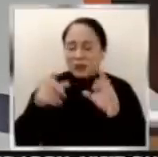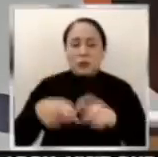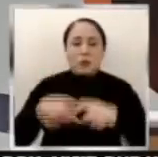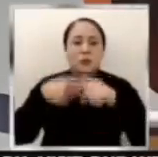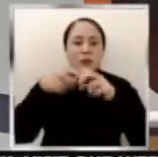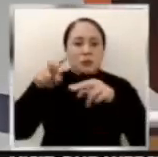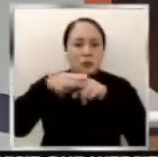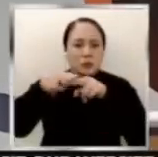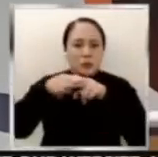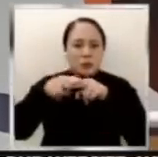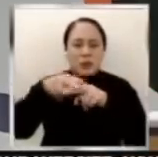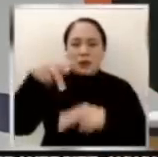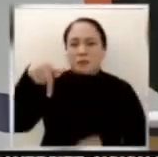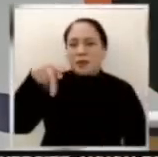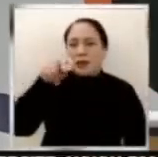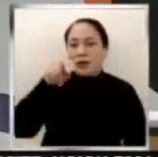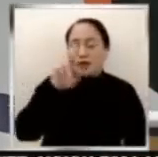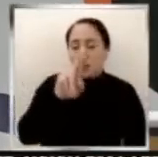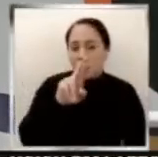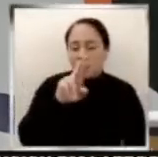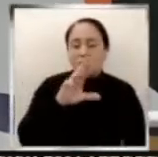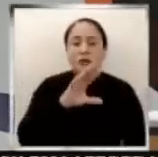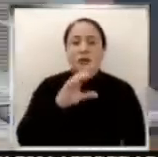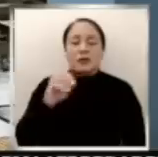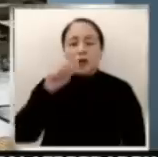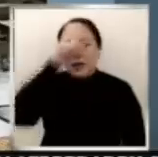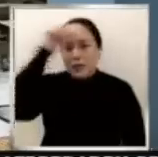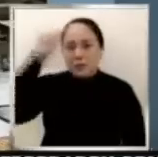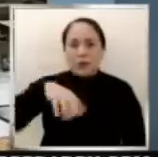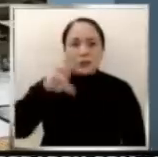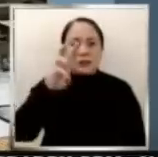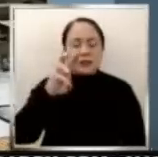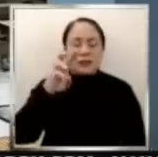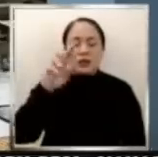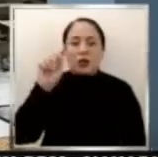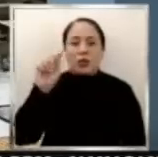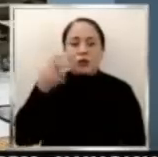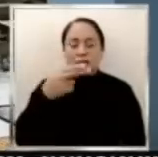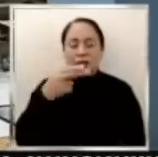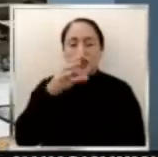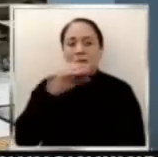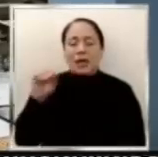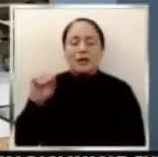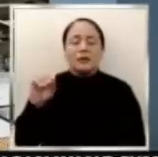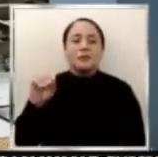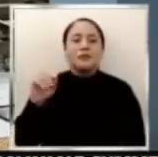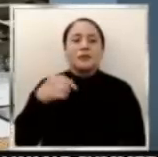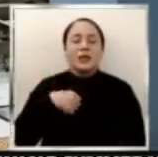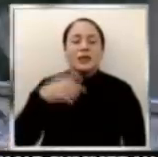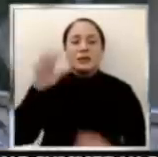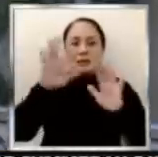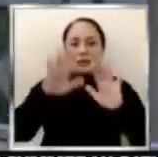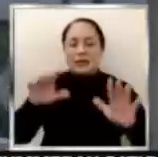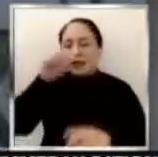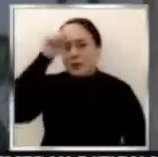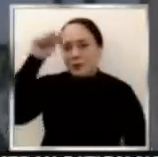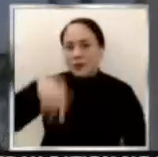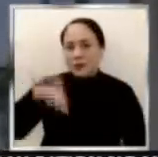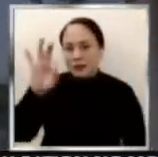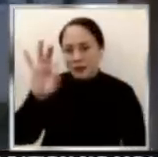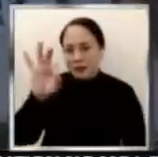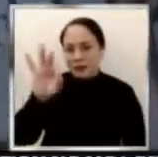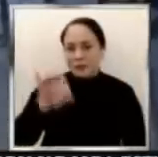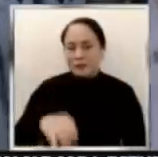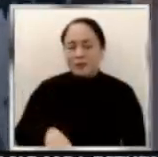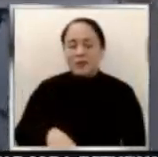National Railways o PNR mula April 6, Huwebes Santo hanggang Pasko ng Pagkabuhay sa Linggo, April 9.